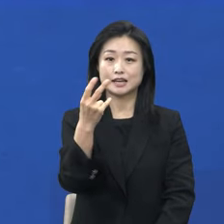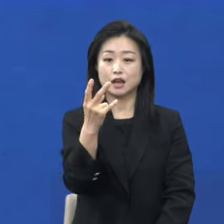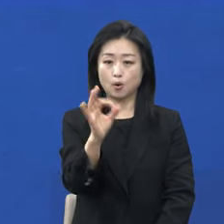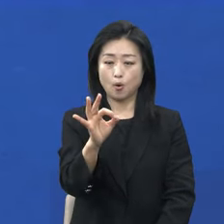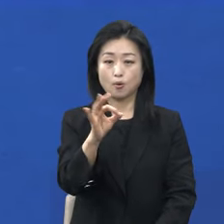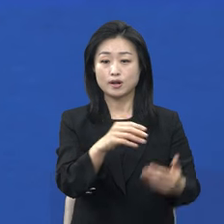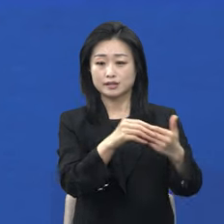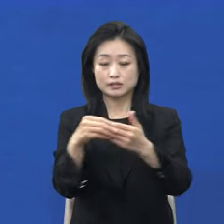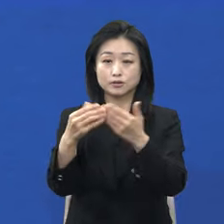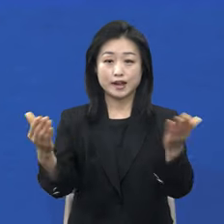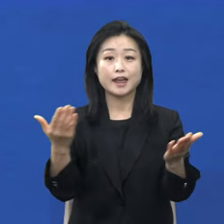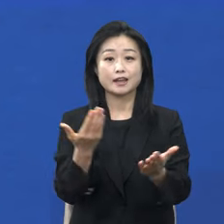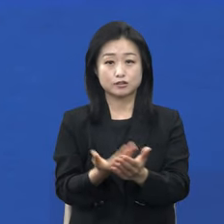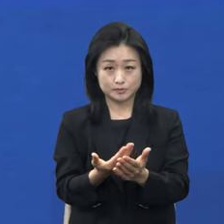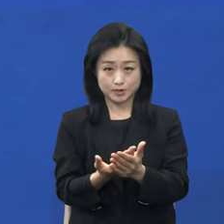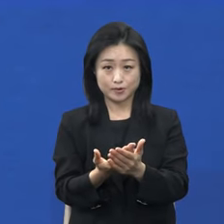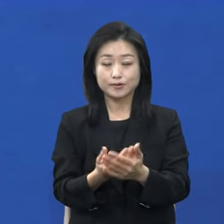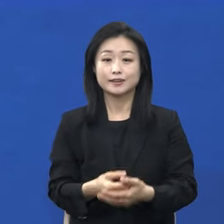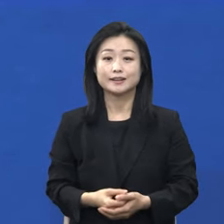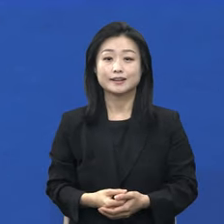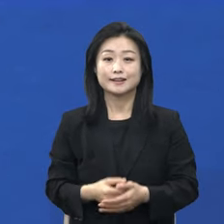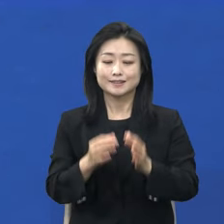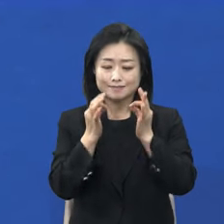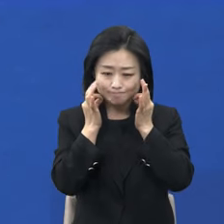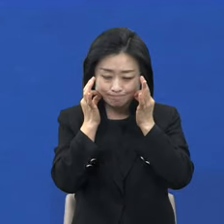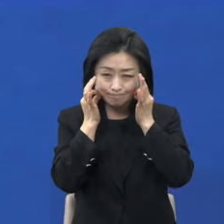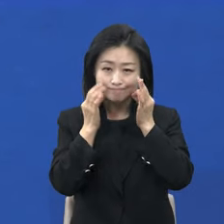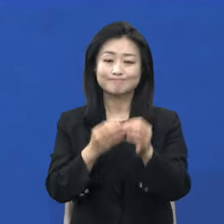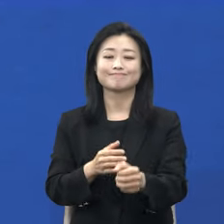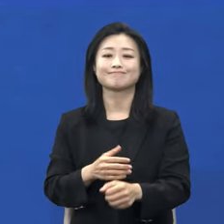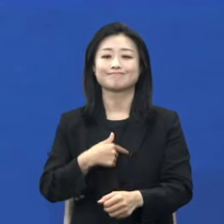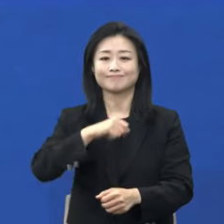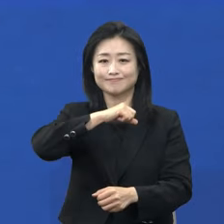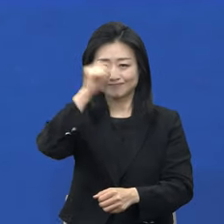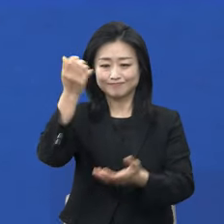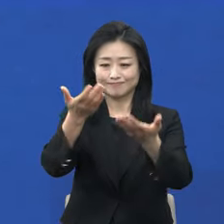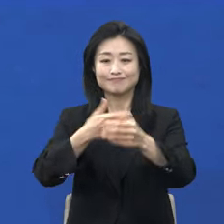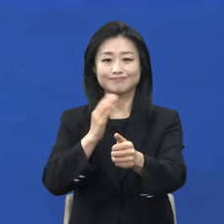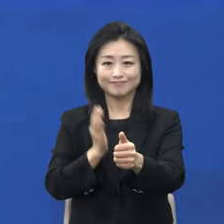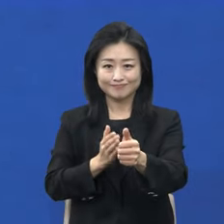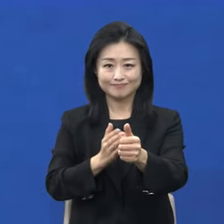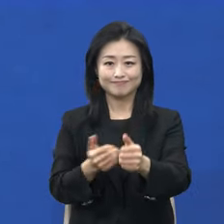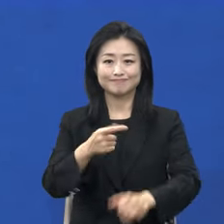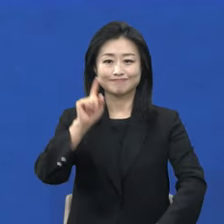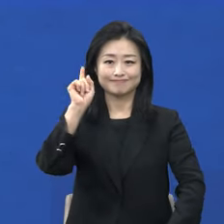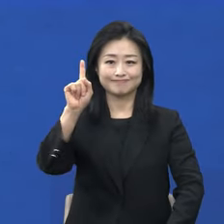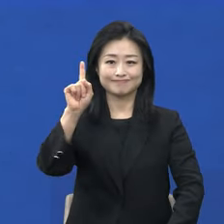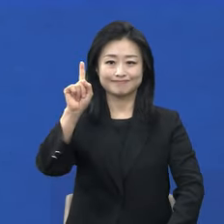선택해 주시기를 간절한 마음으로 호소드립니다. 감사합니다.